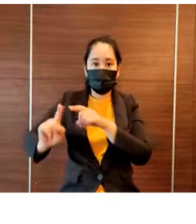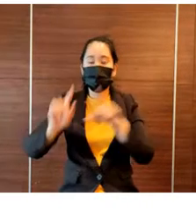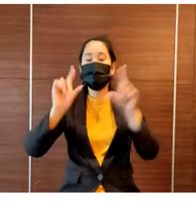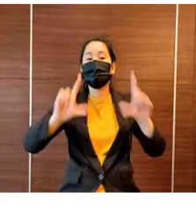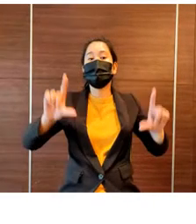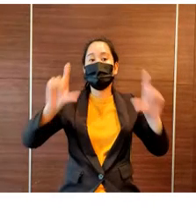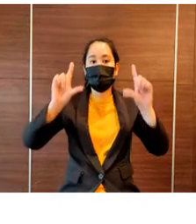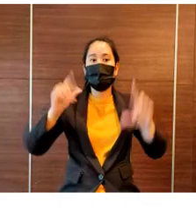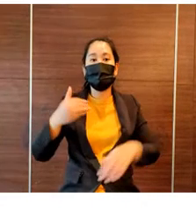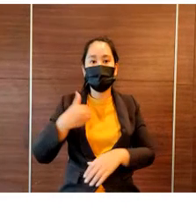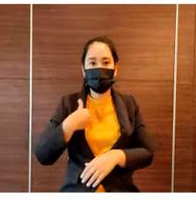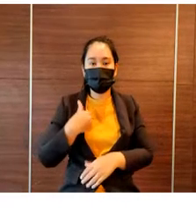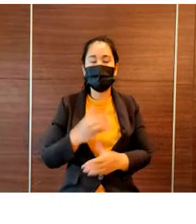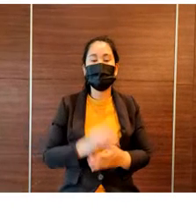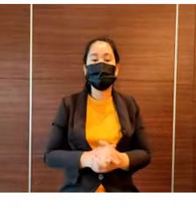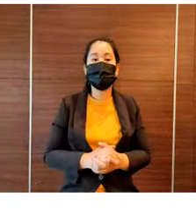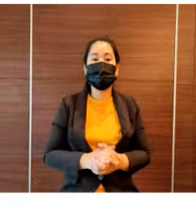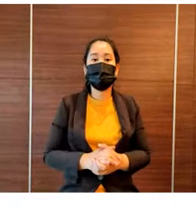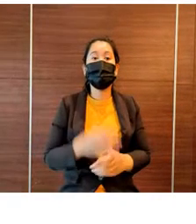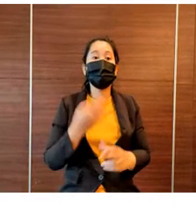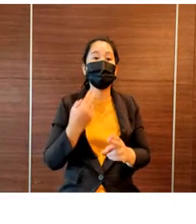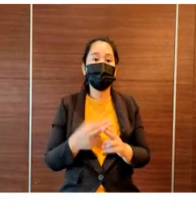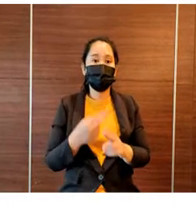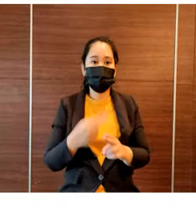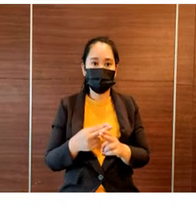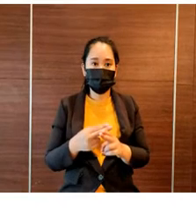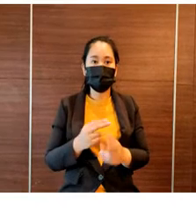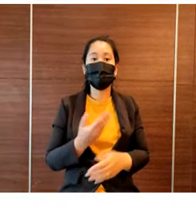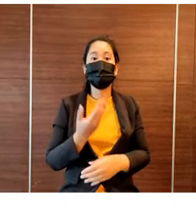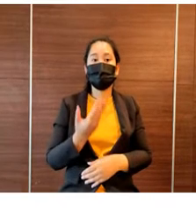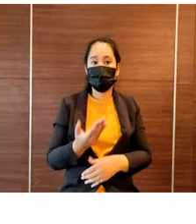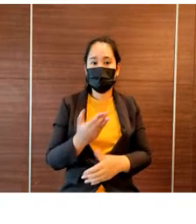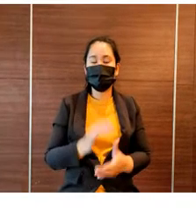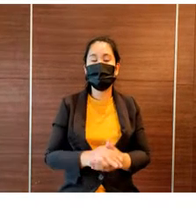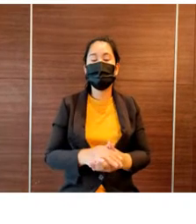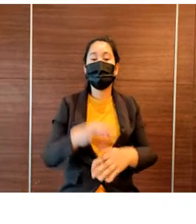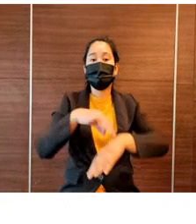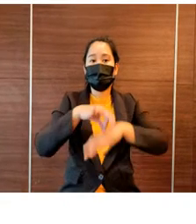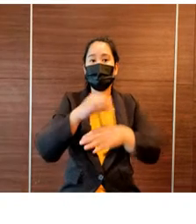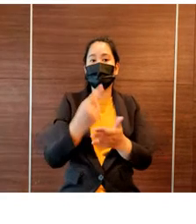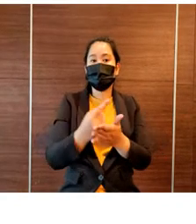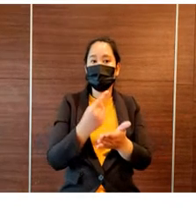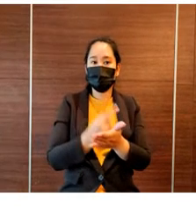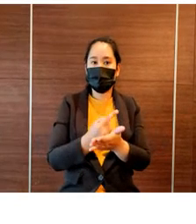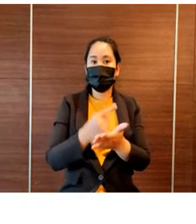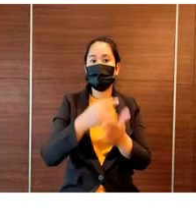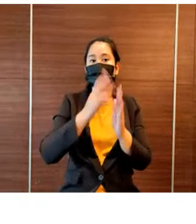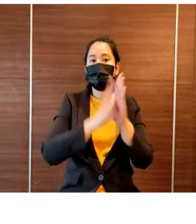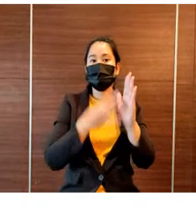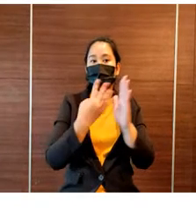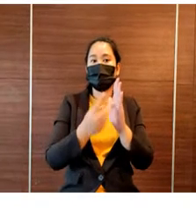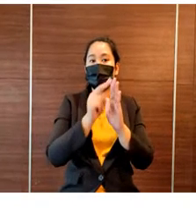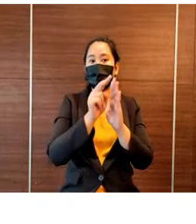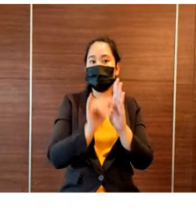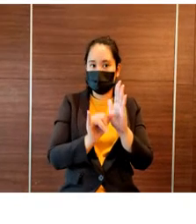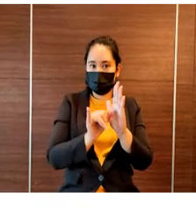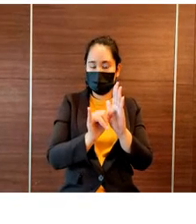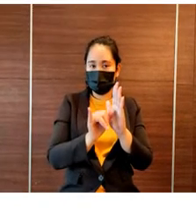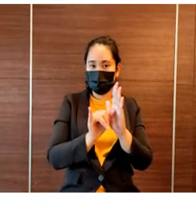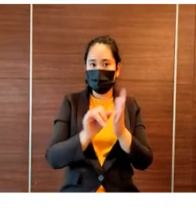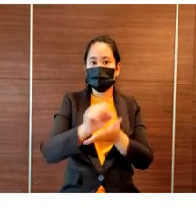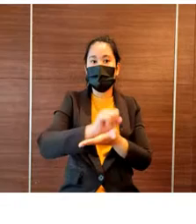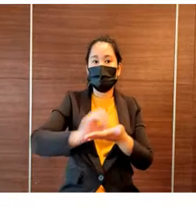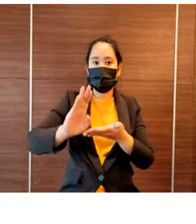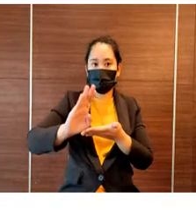ญท่านศาสตราจารย์กิติคุณนายแพทย์ประพันธ์พานุภาคค่ะที่ปรึกษาอาวุโสด้านการวิจัยและนโยบายสถาบันวิจัยและนวัตกรรมด้า